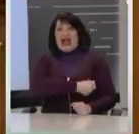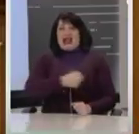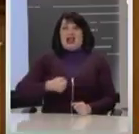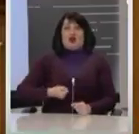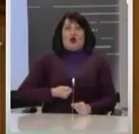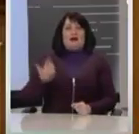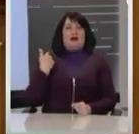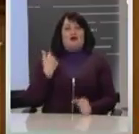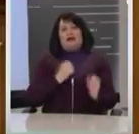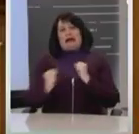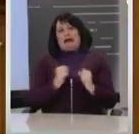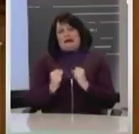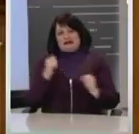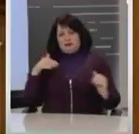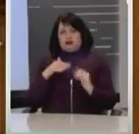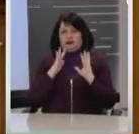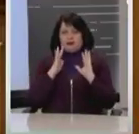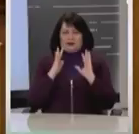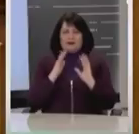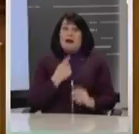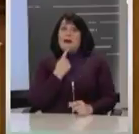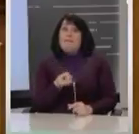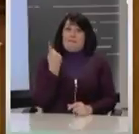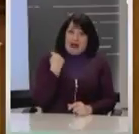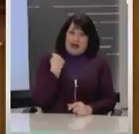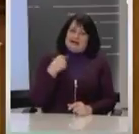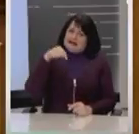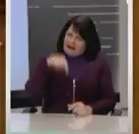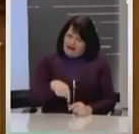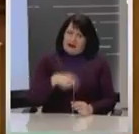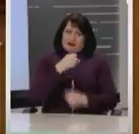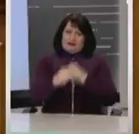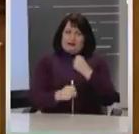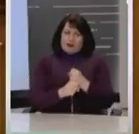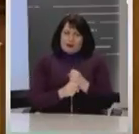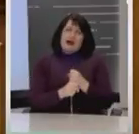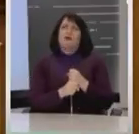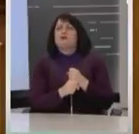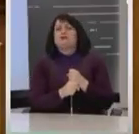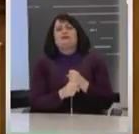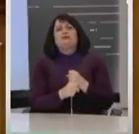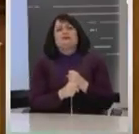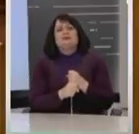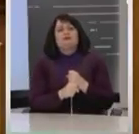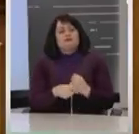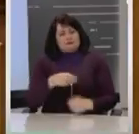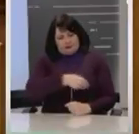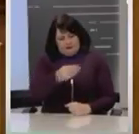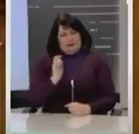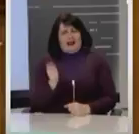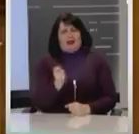της κρίσης. Τόσο λοιπόν πέρυσι, όσο και φέτος, η απόδοση